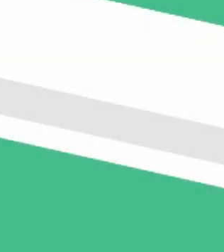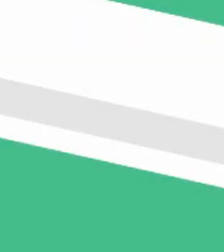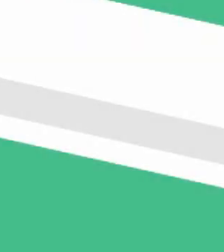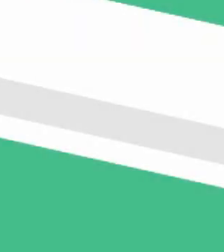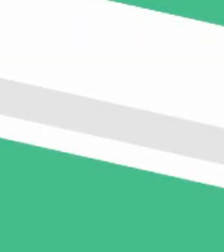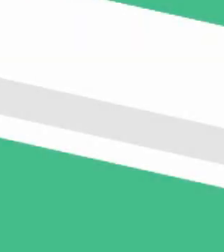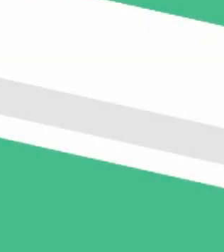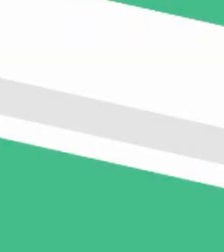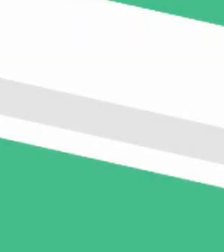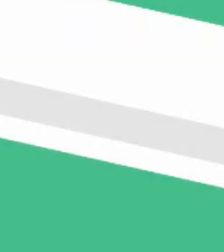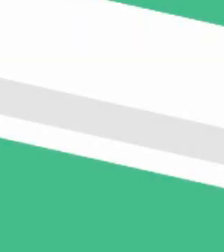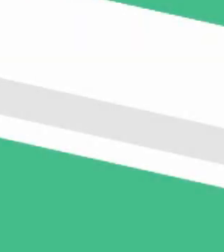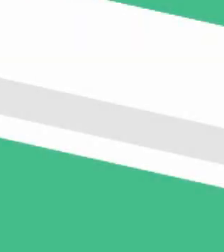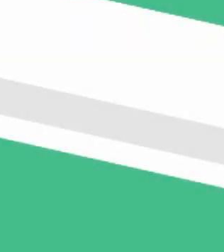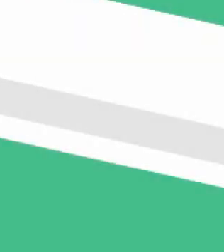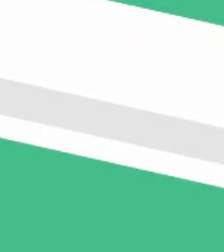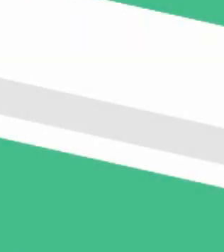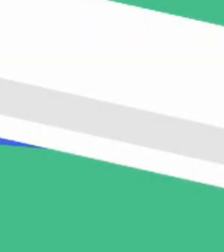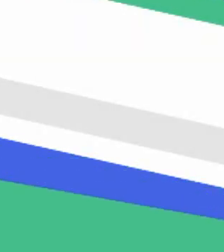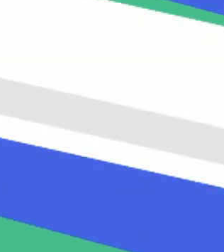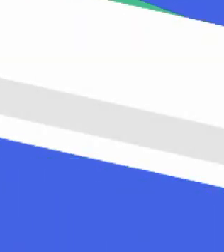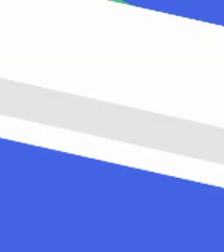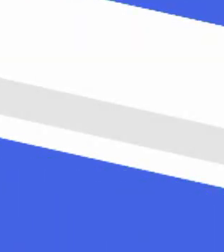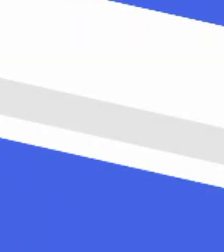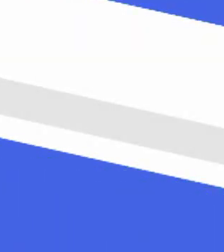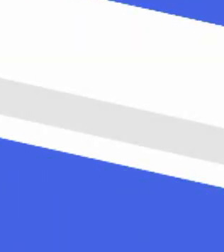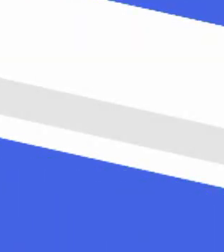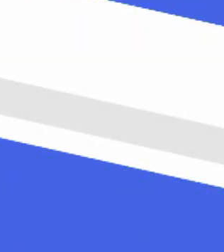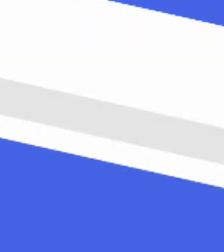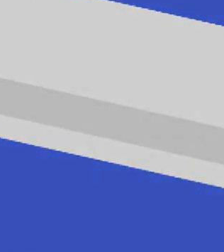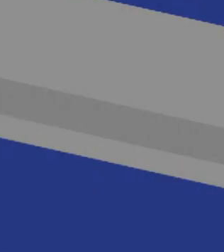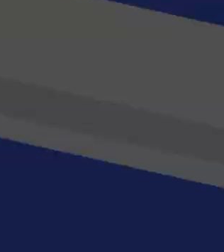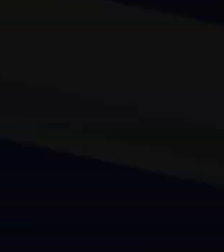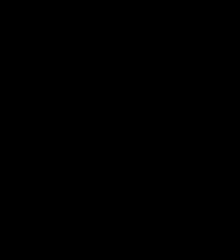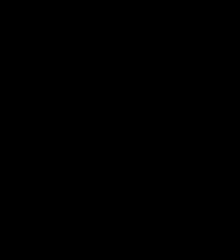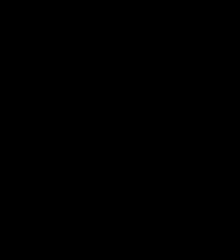프로그래밍 시 같아요 너무나 줍니다